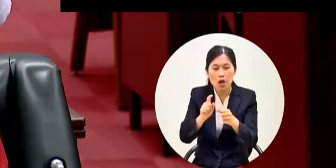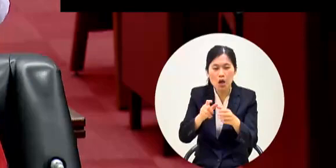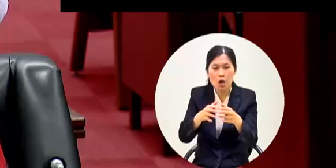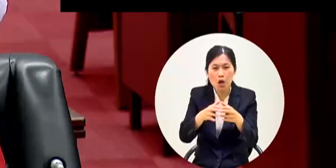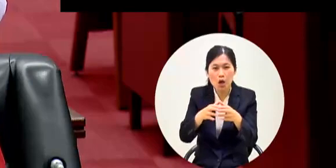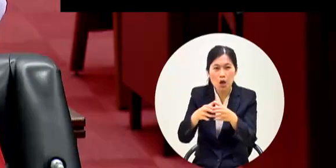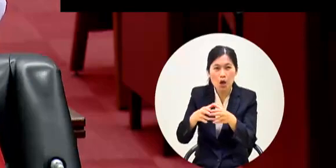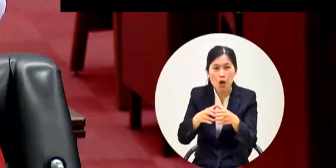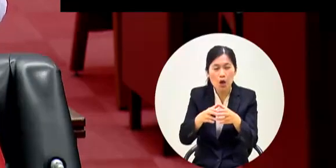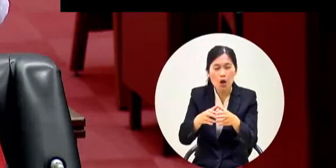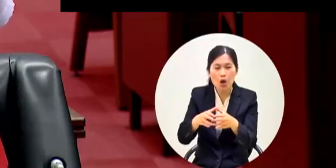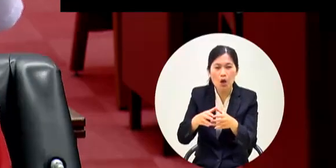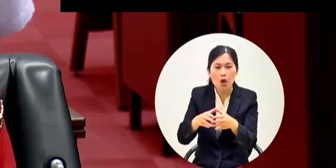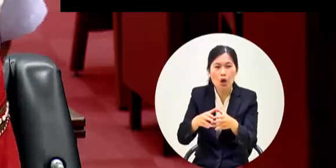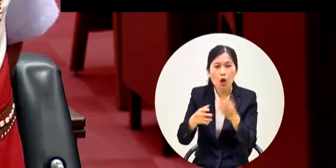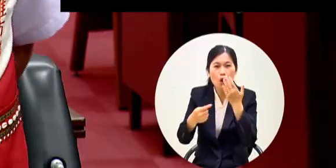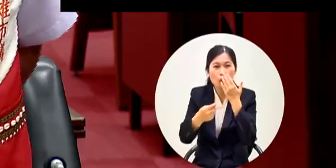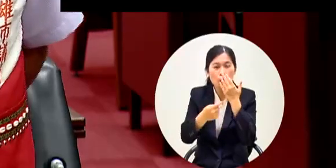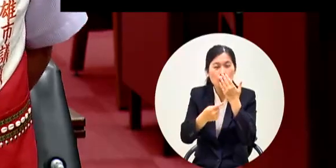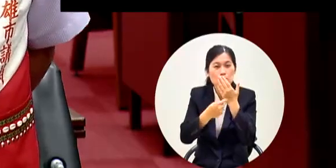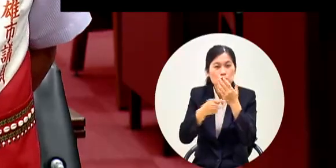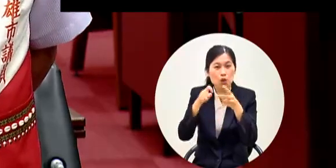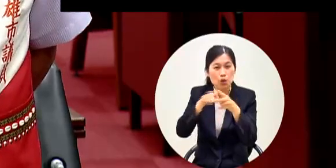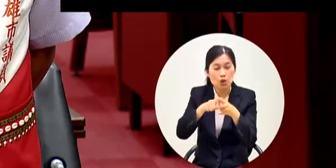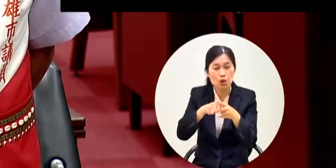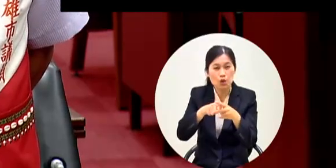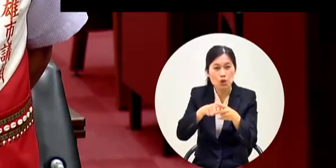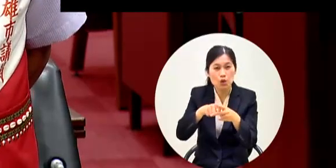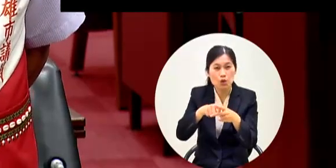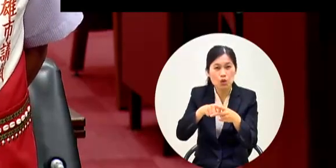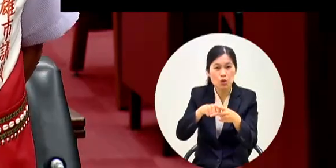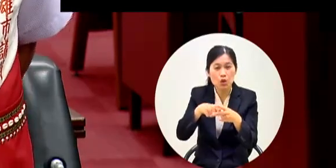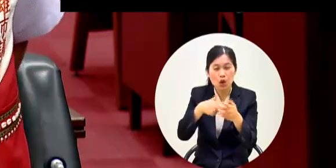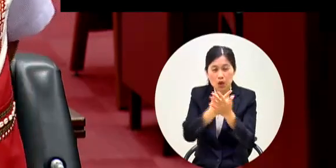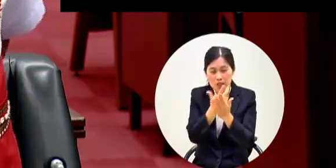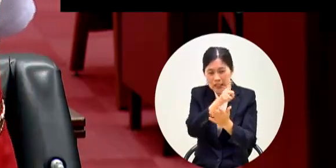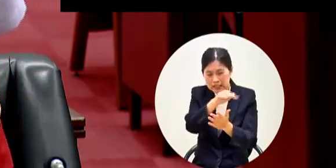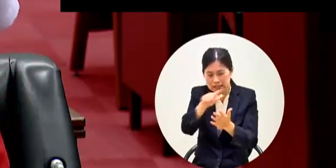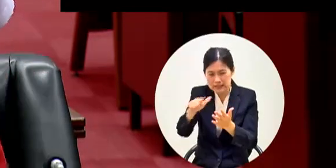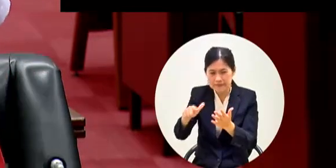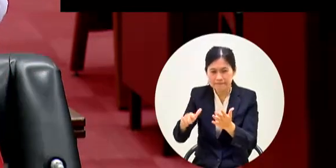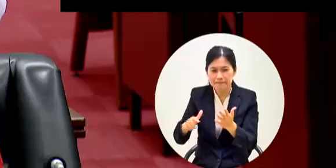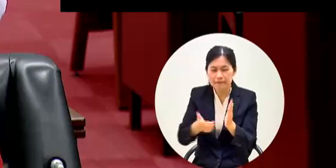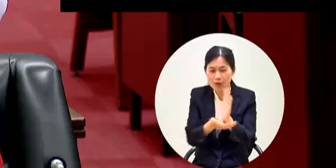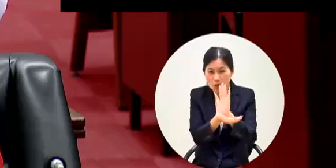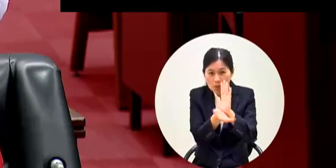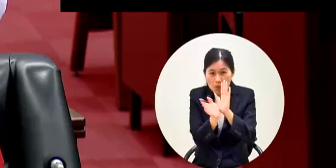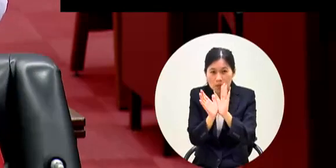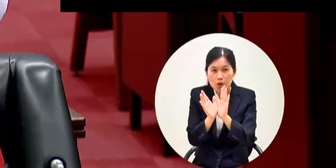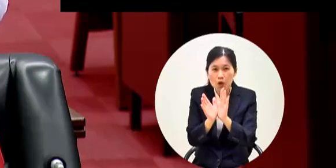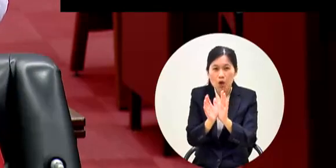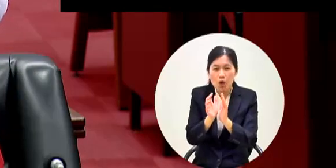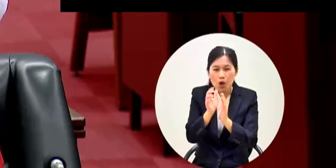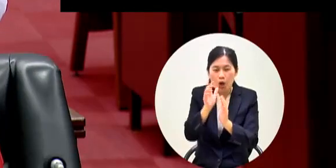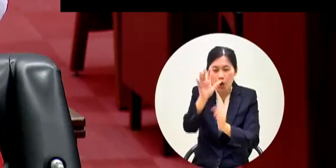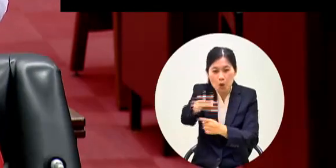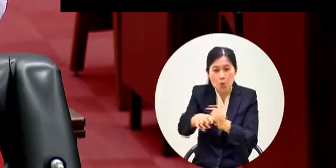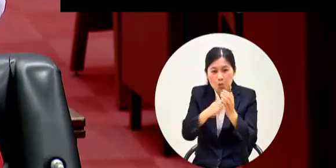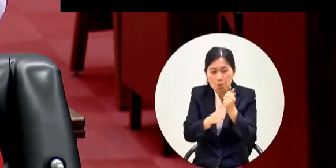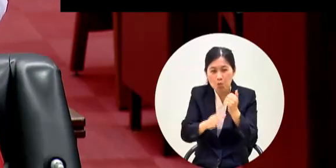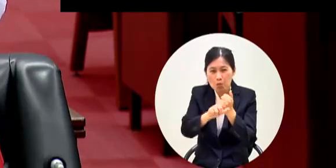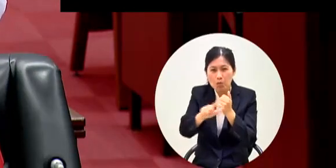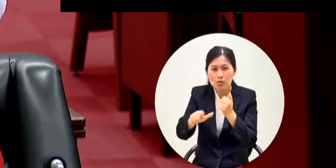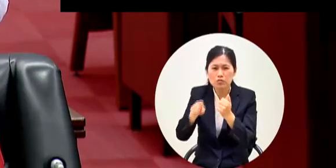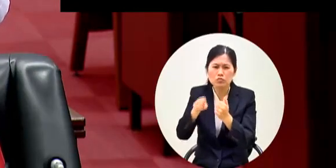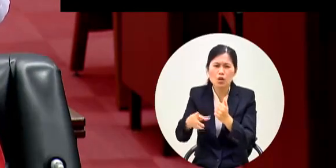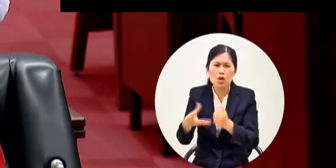让区公所作为耐震补墙，可不可以应用？提供给当地的